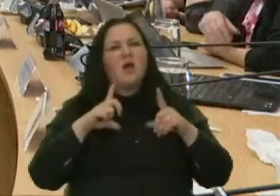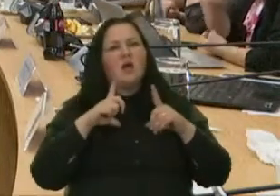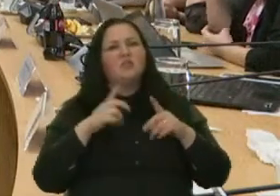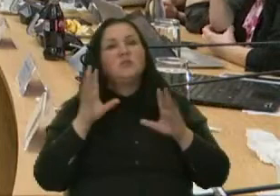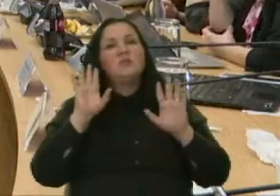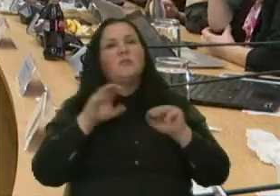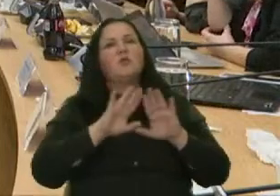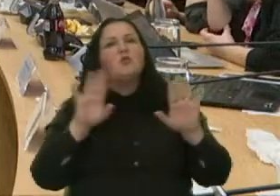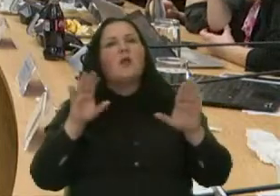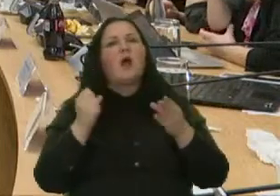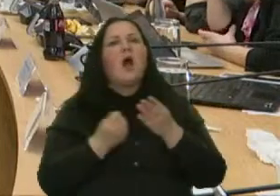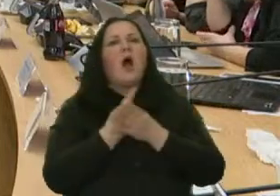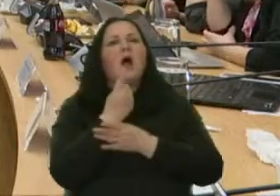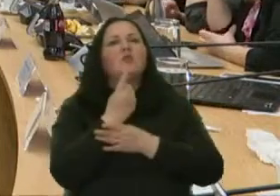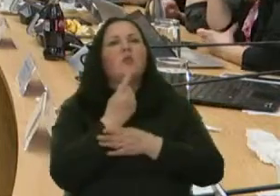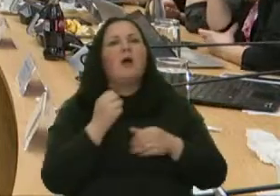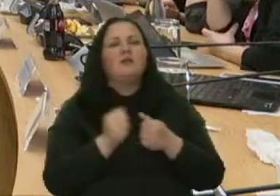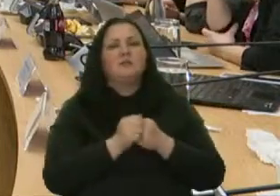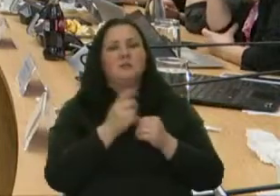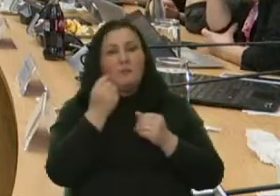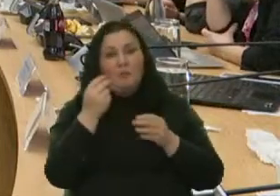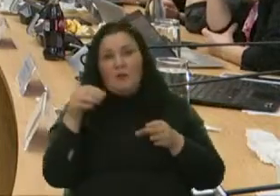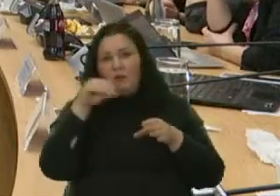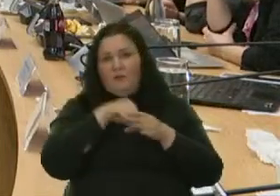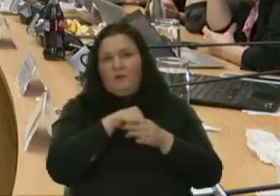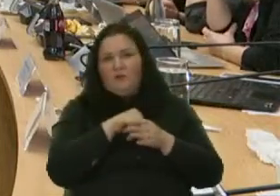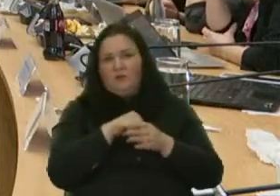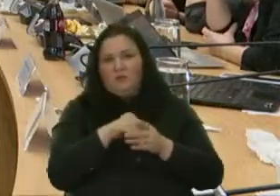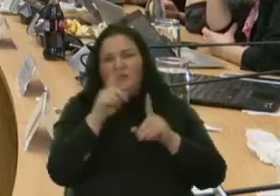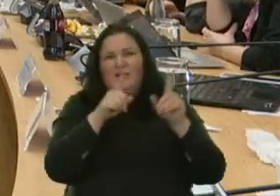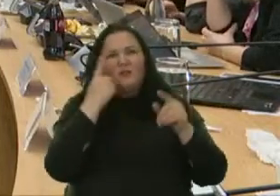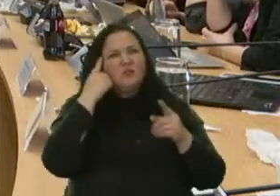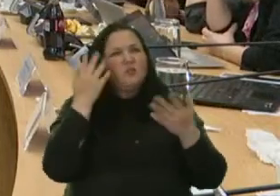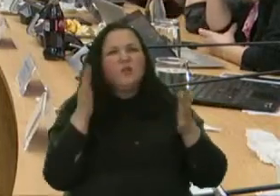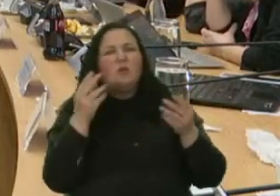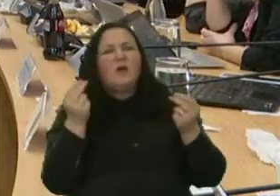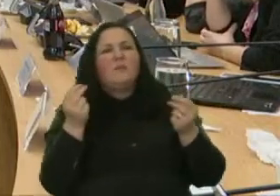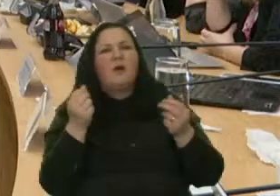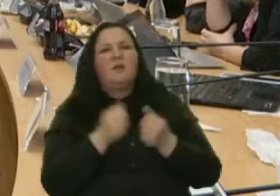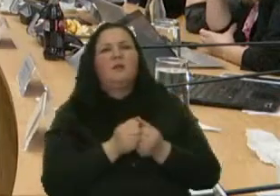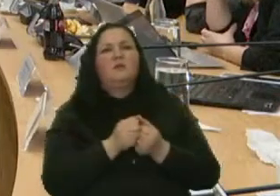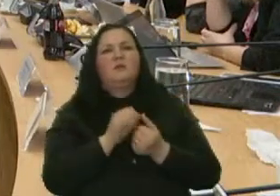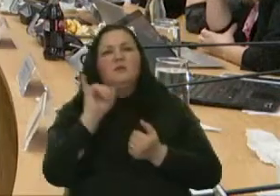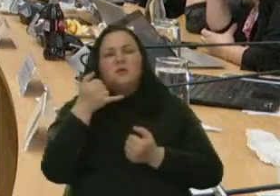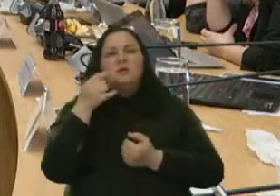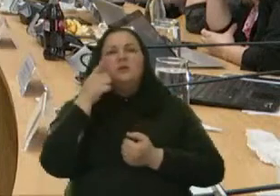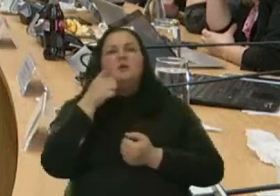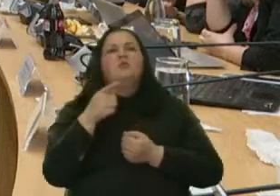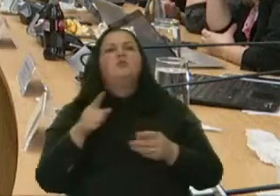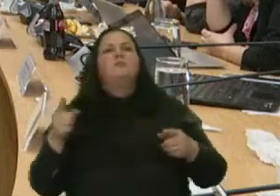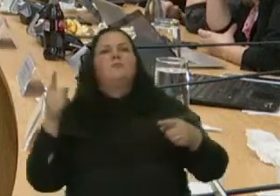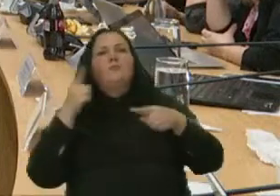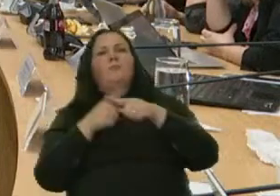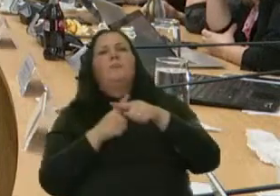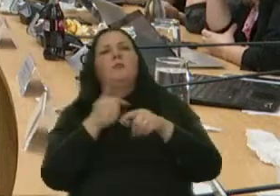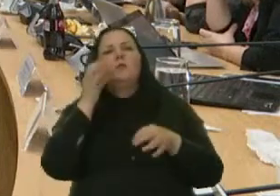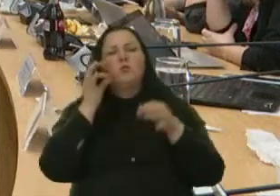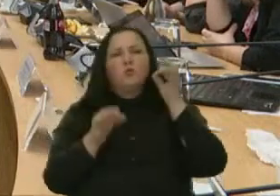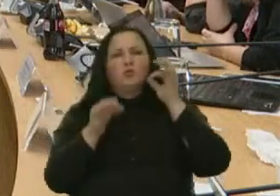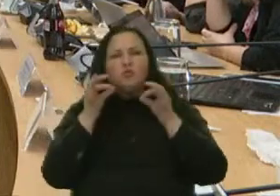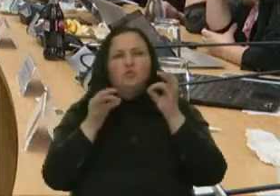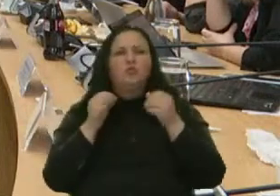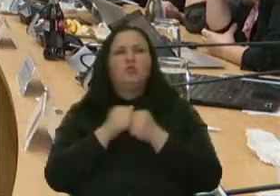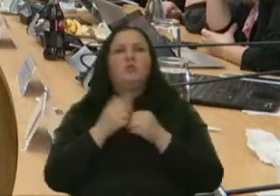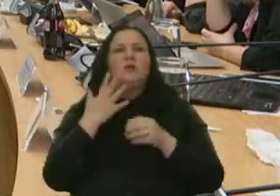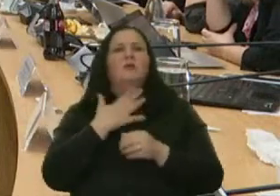actualizat duie să mai investești niște bani pentru că știi că n ai bani și atunci să adaugi un studiu de fezabilitate de